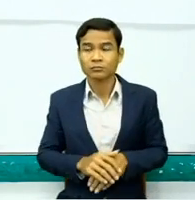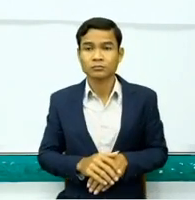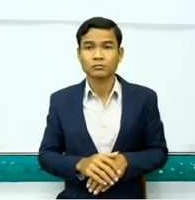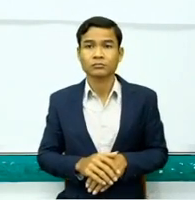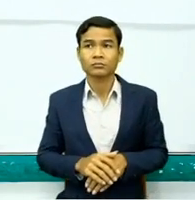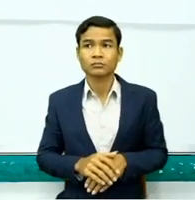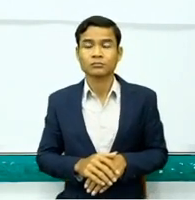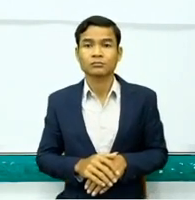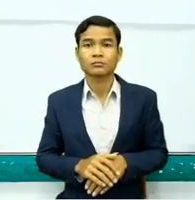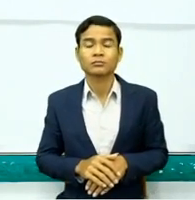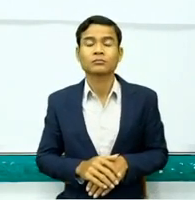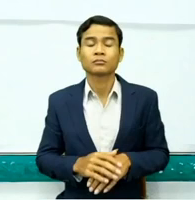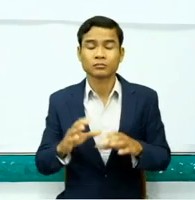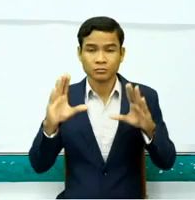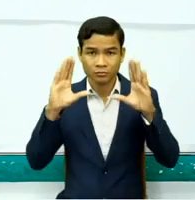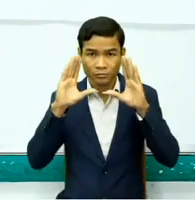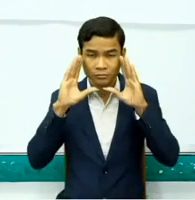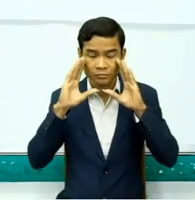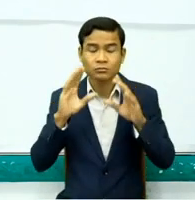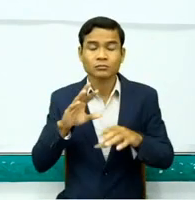Page Group Cambodia